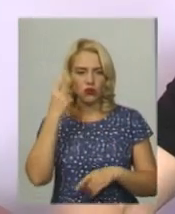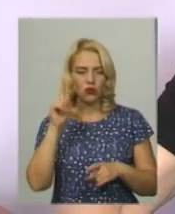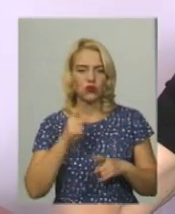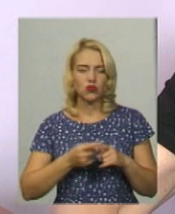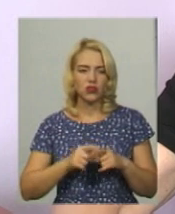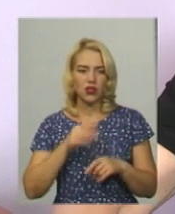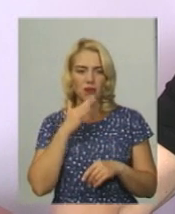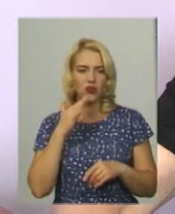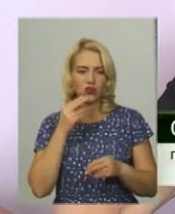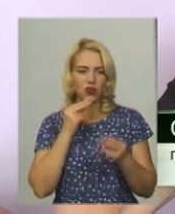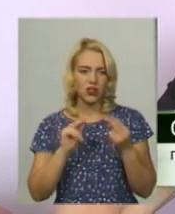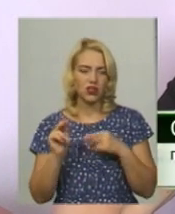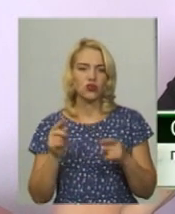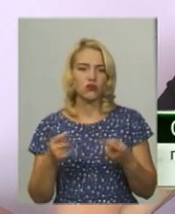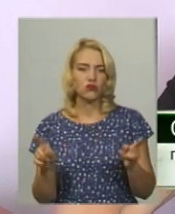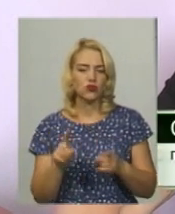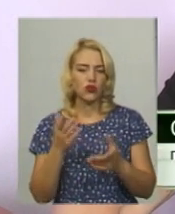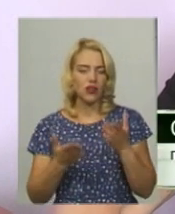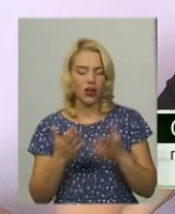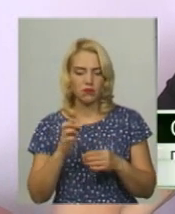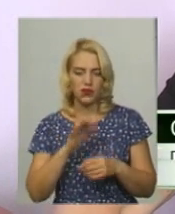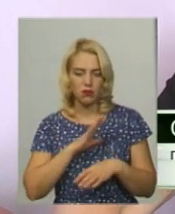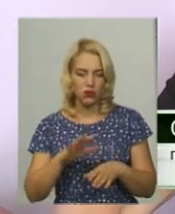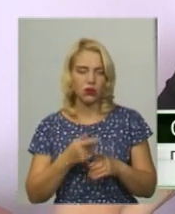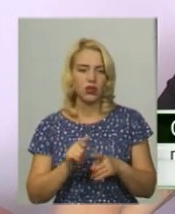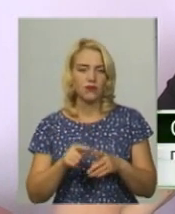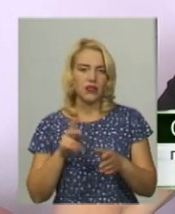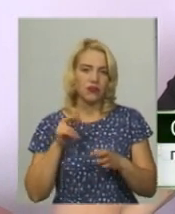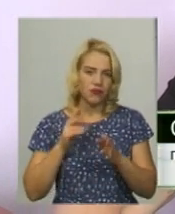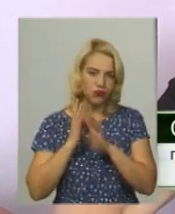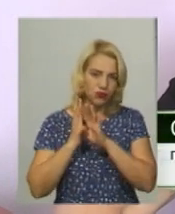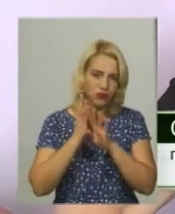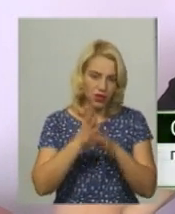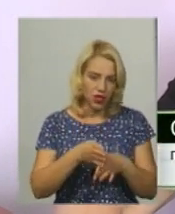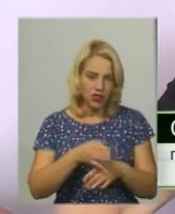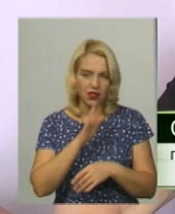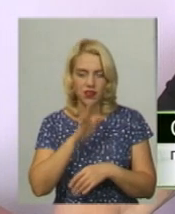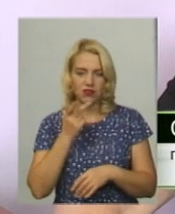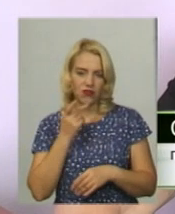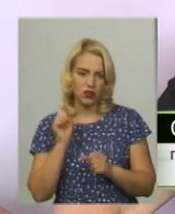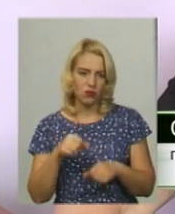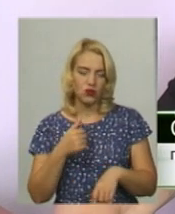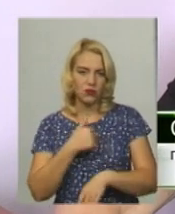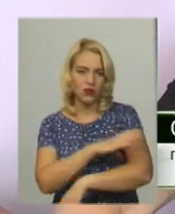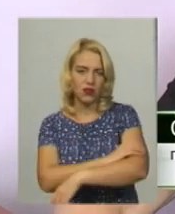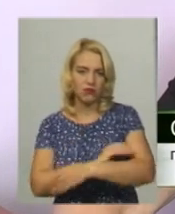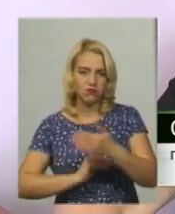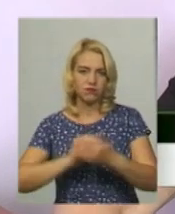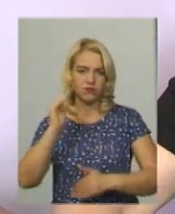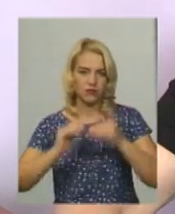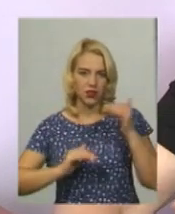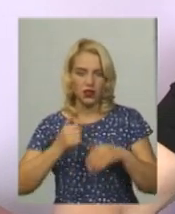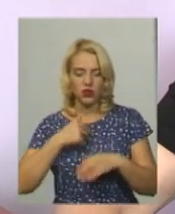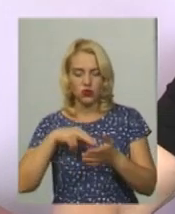Я думаю, що це набагато краще, тому що як би там не було, все-таки йти стояти в черзі не завжди можеш. Он в мене скаче тиск. Я можу стояти, мені